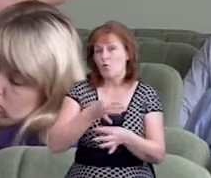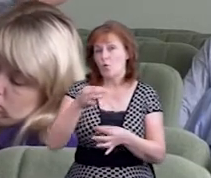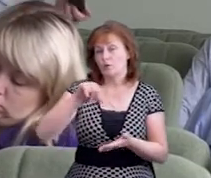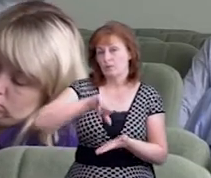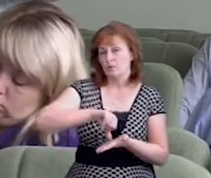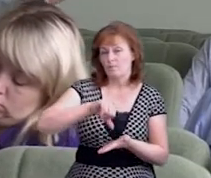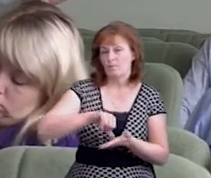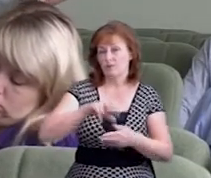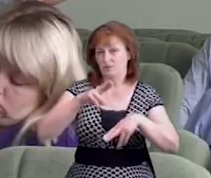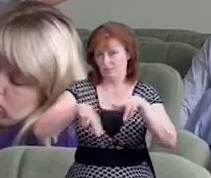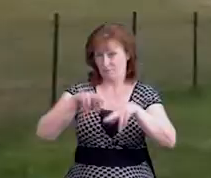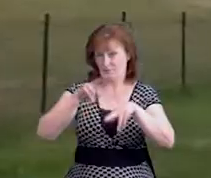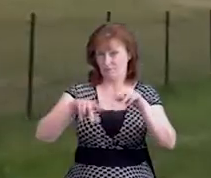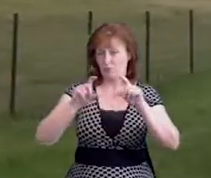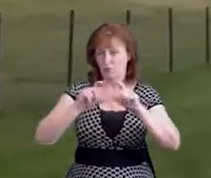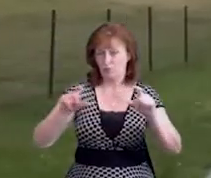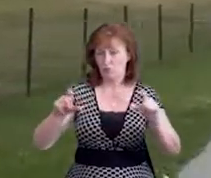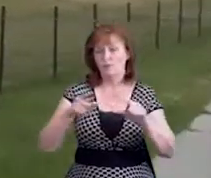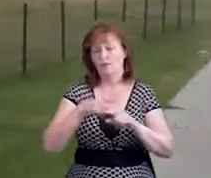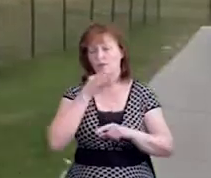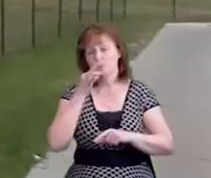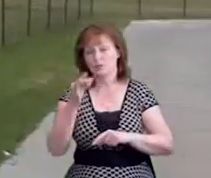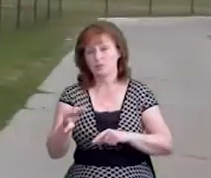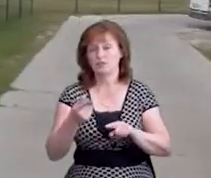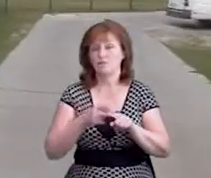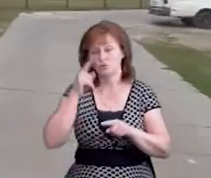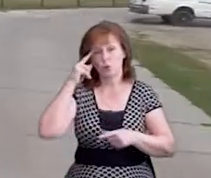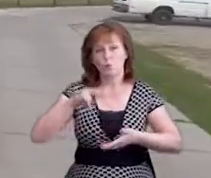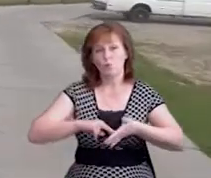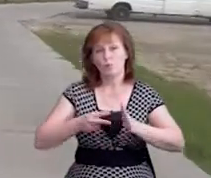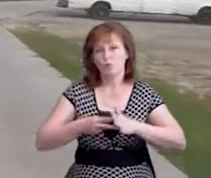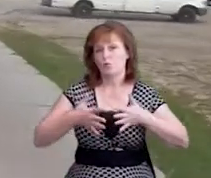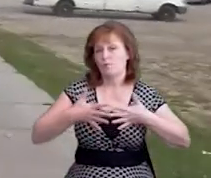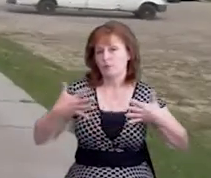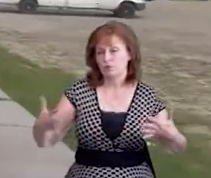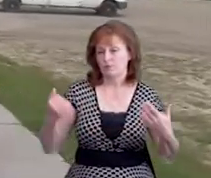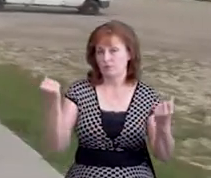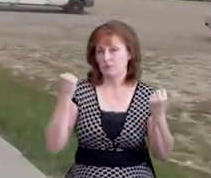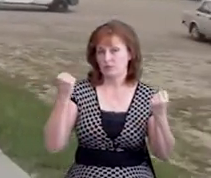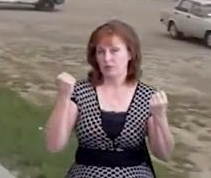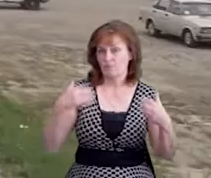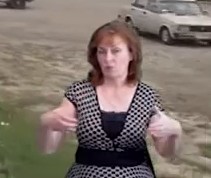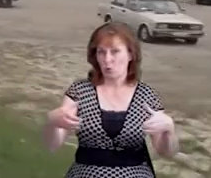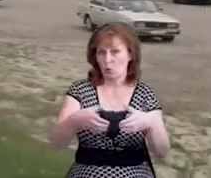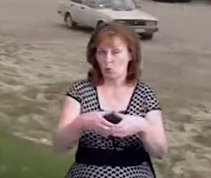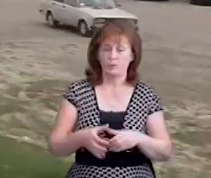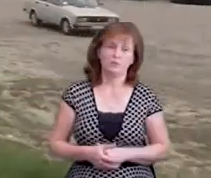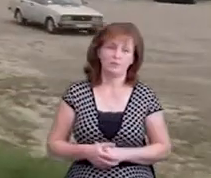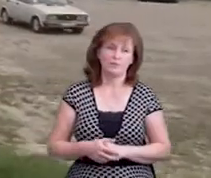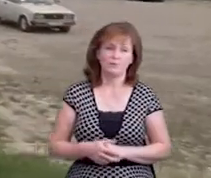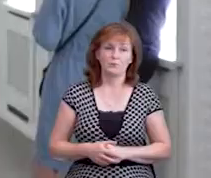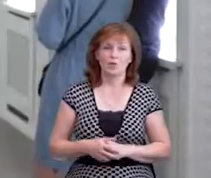представник інвестора-забудовника у мікрорайоні ЗАЗу, сказав, що вони планують розширити спортивний комплекс, який вже там